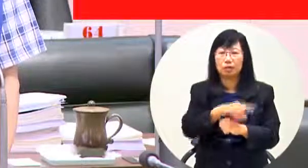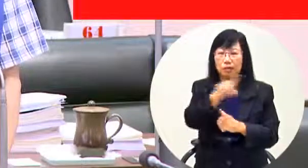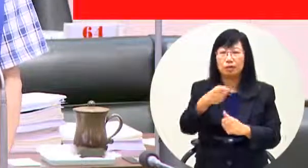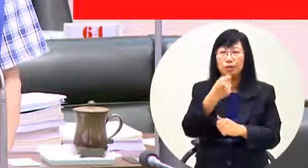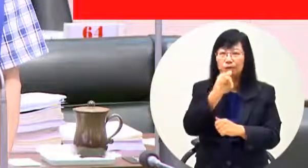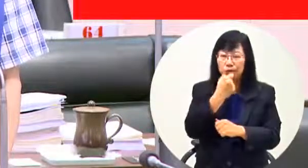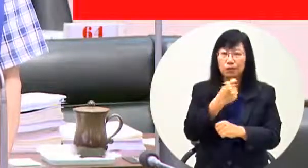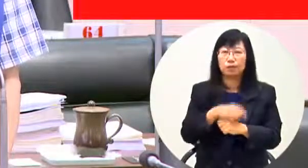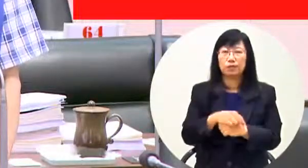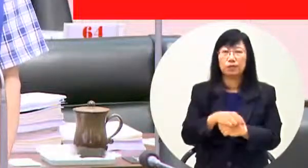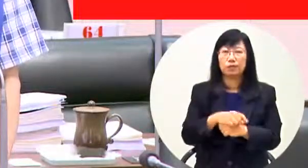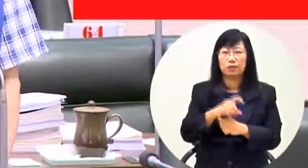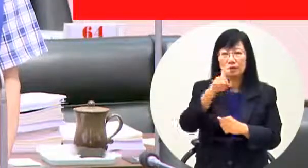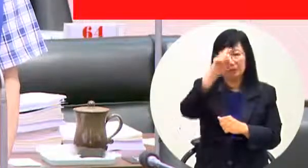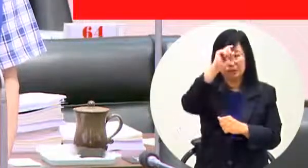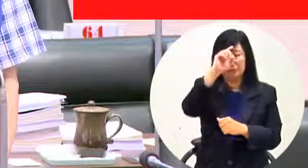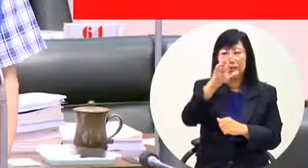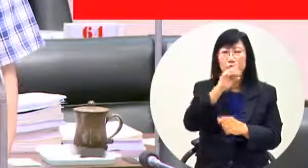油！